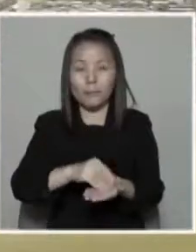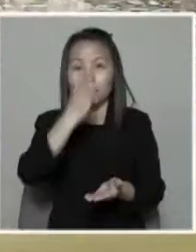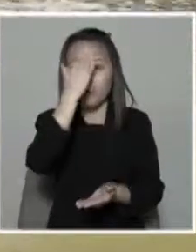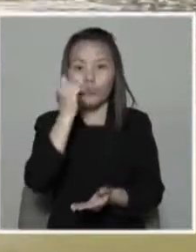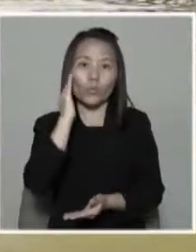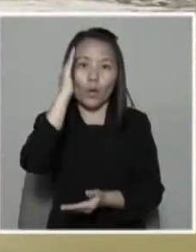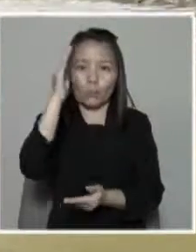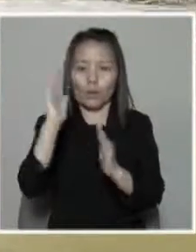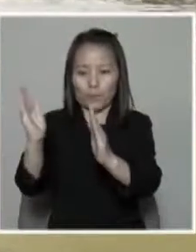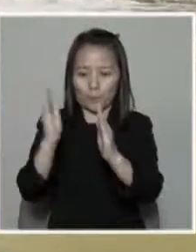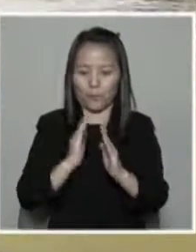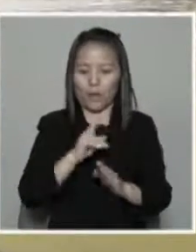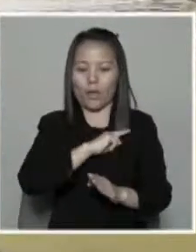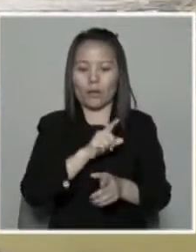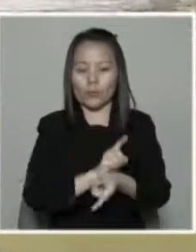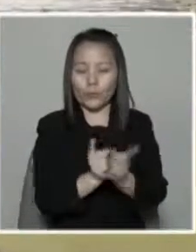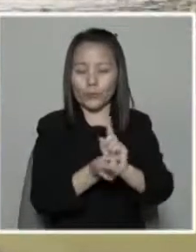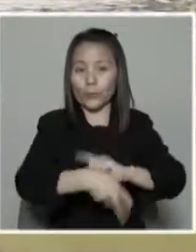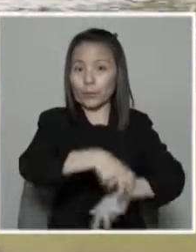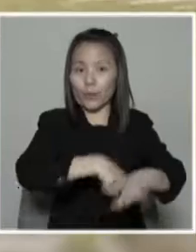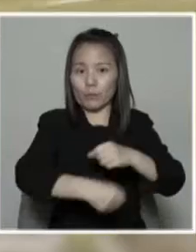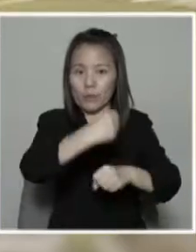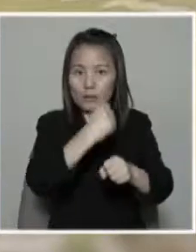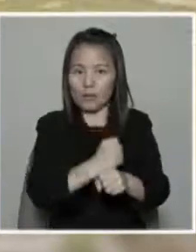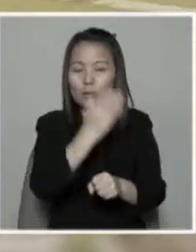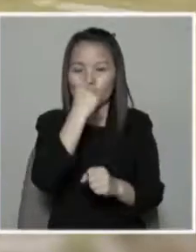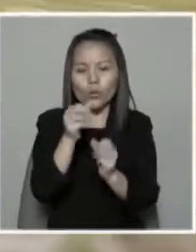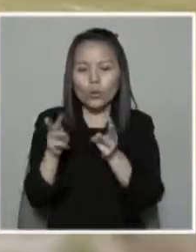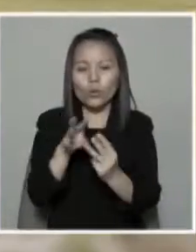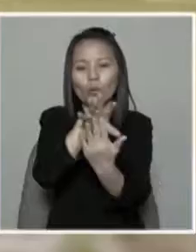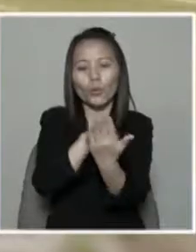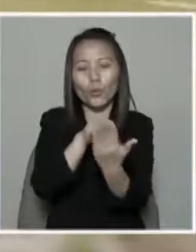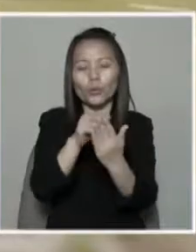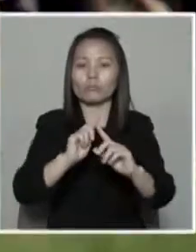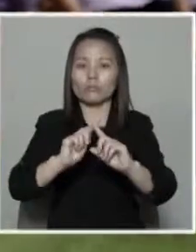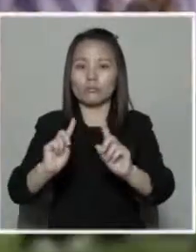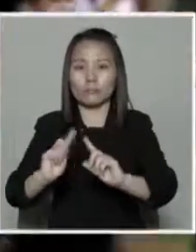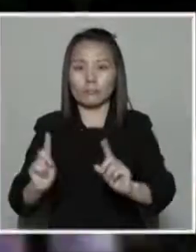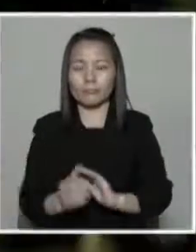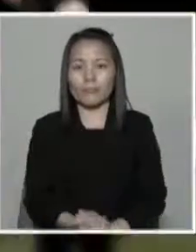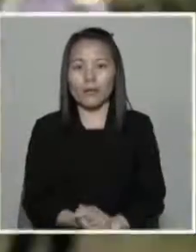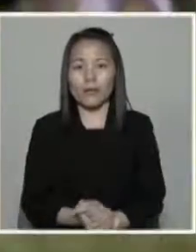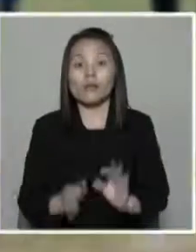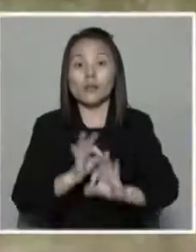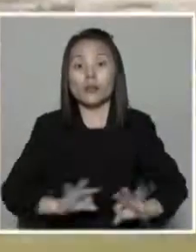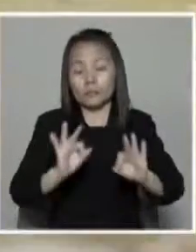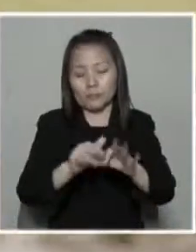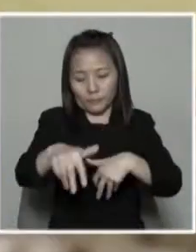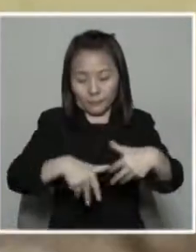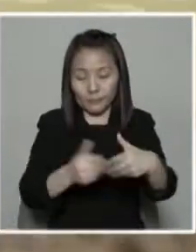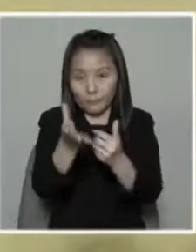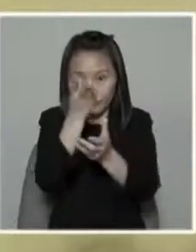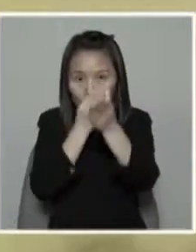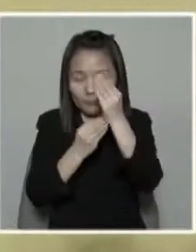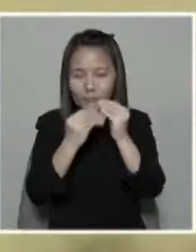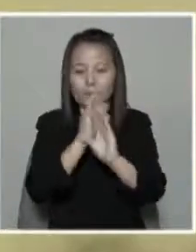ในวันข้างหน้าผ่านการนำเสนอหลากหลายมิติ สิ่งที่ประชาชนควรจะได้มาเรียนรู้ก็คงต้องมาตามร